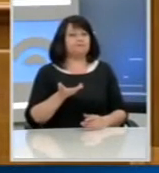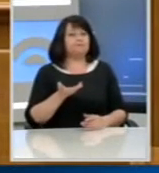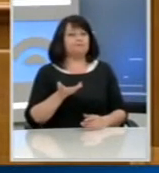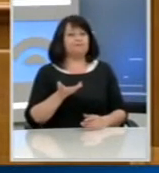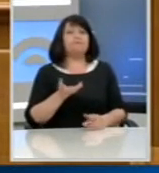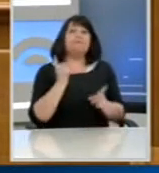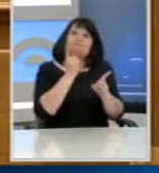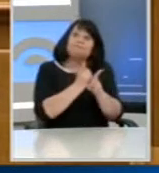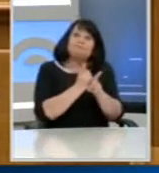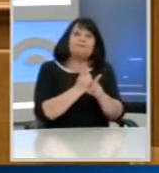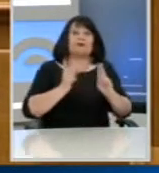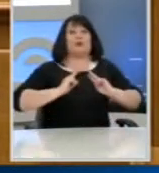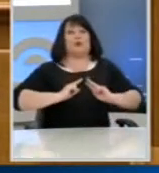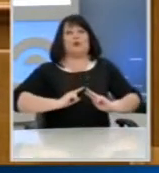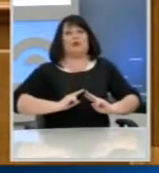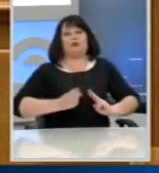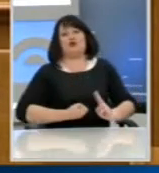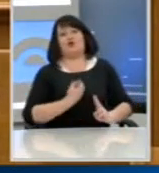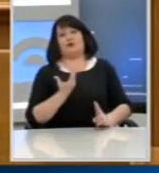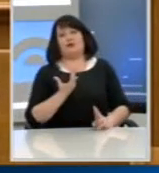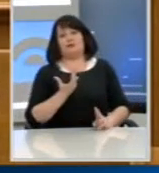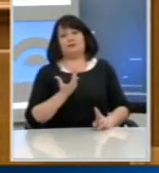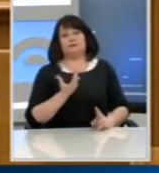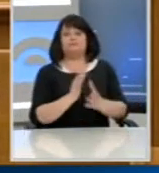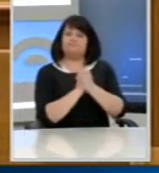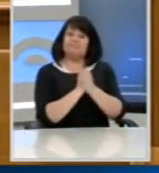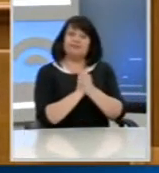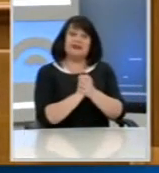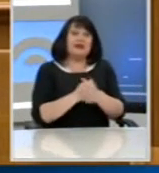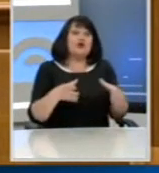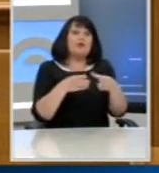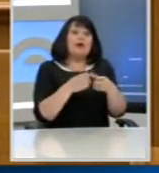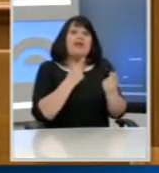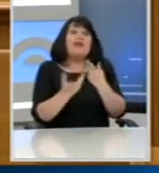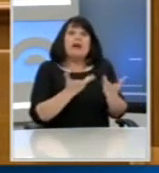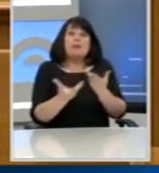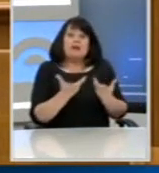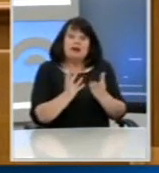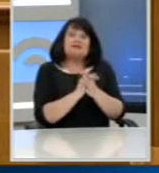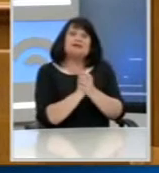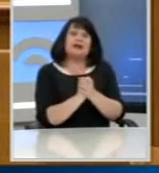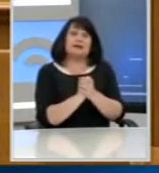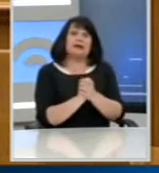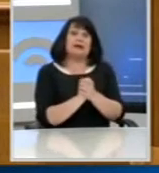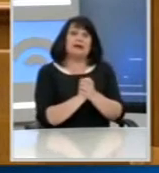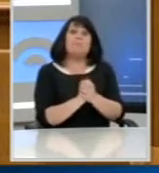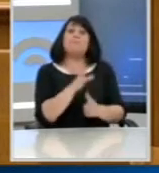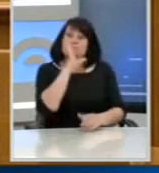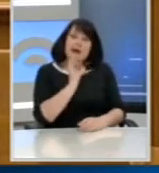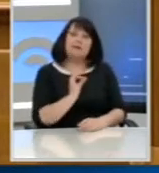είμαστε ιδιαίτερα ευτυχείς και οφείλω να πω συγχαρητήρια στην ομάδα διαπραγμάτευσης, γιατί